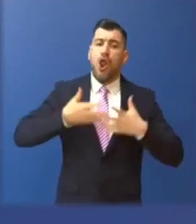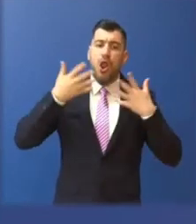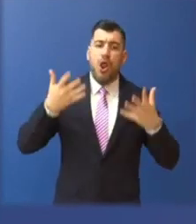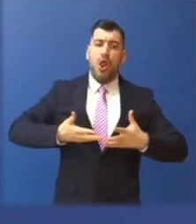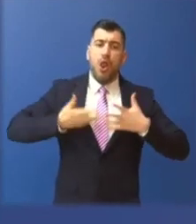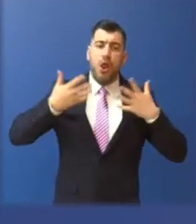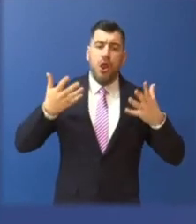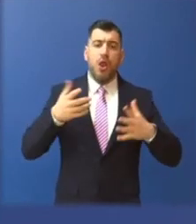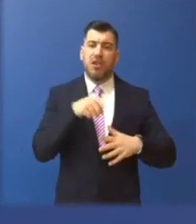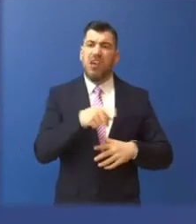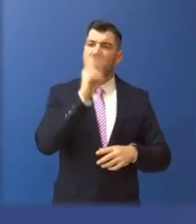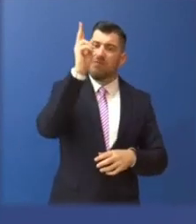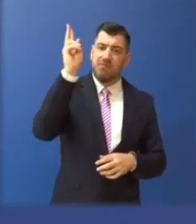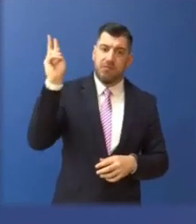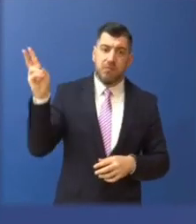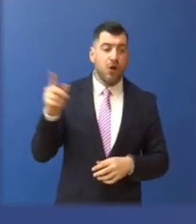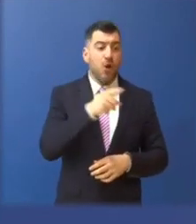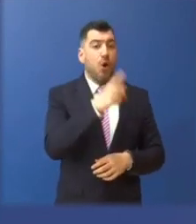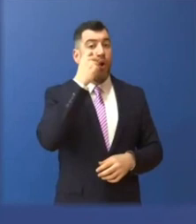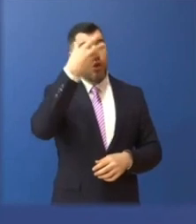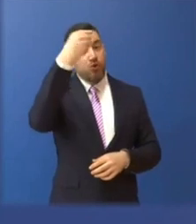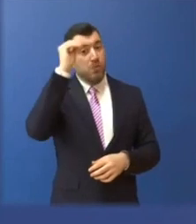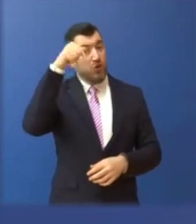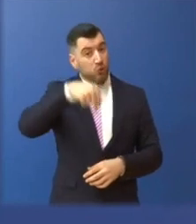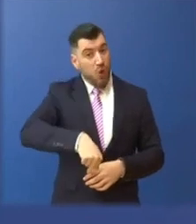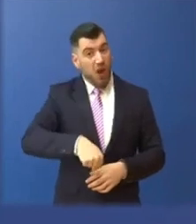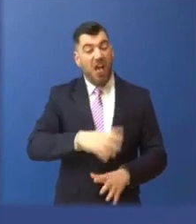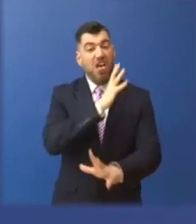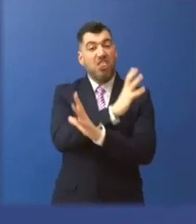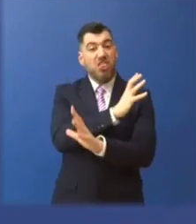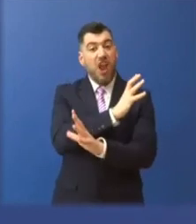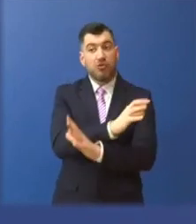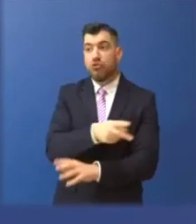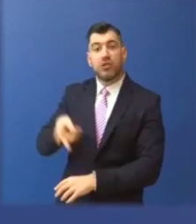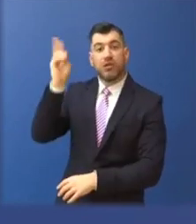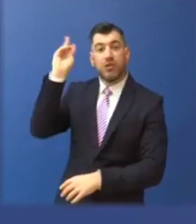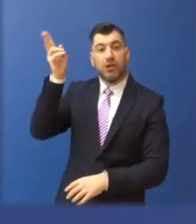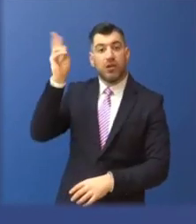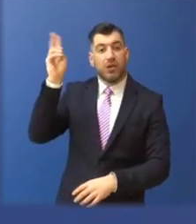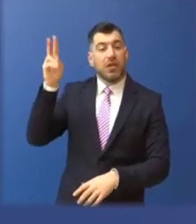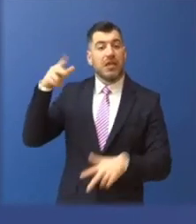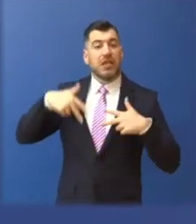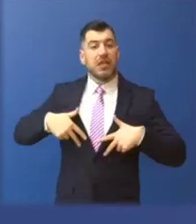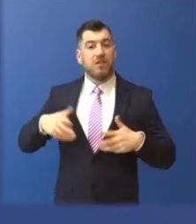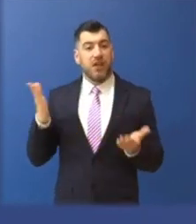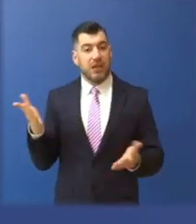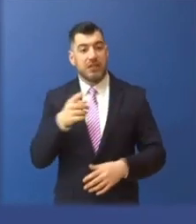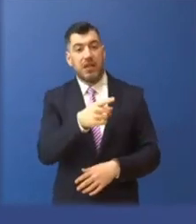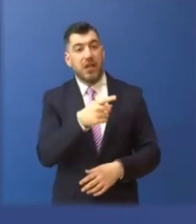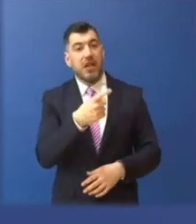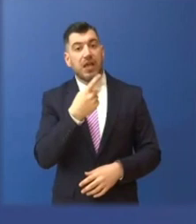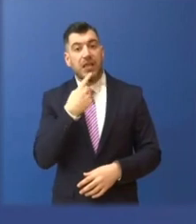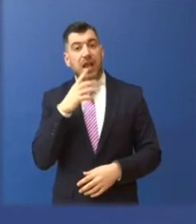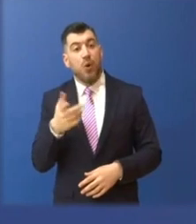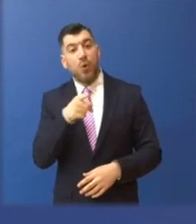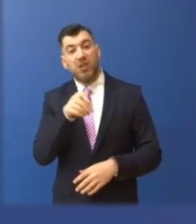Αλαγκρέκα, ο κύριος Τσίπρας έρχεται με περισσό θράσος να καπηλευτεί το δικό μας επιχείρημα διαστρεβλώνοντάς το, διαστρεβλώνοντας